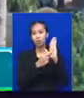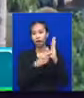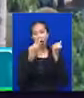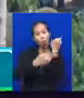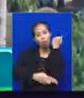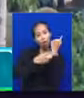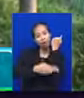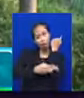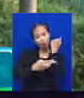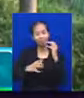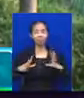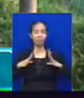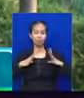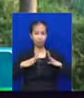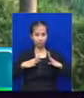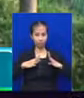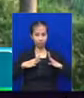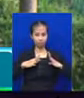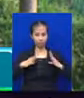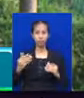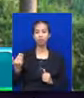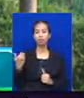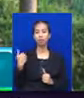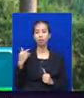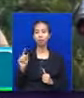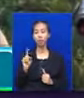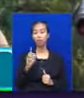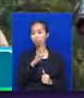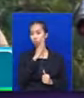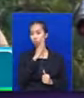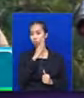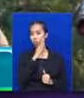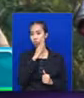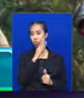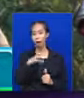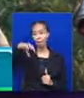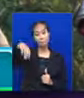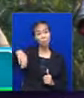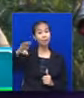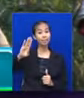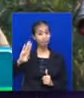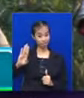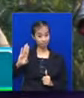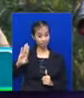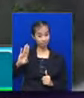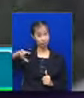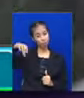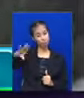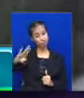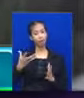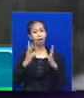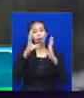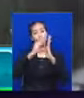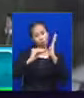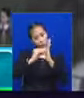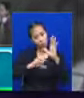แรมอาทิพักนะครับแล้วก็สำหรับถ้ากรณีเป็นนิติบุคคลนิติบุคคลจัดอบรมสัมมน